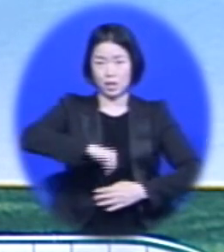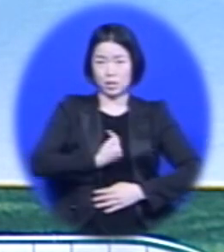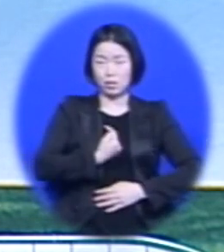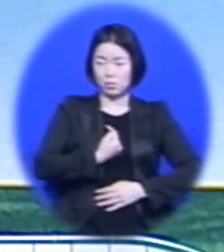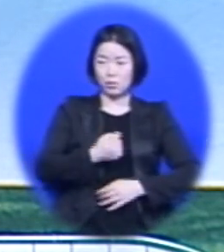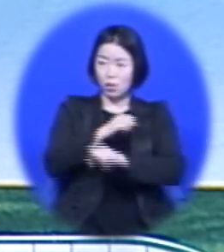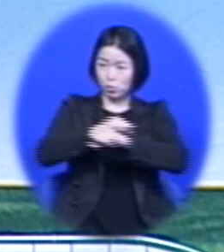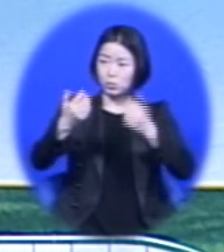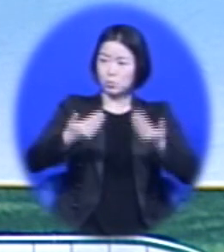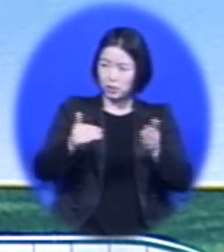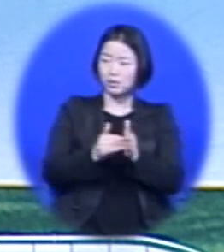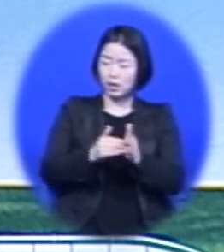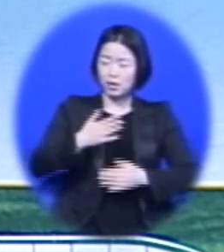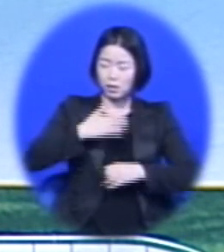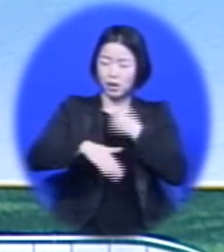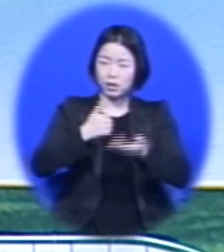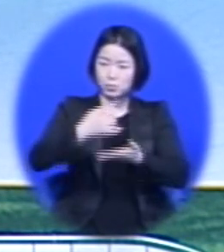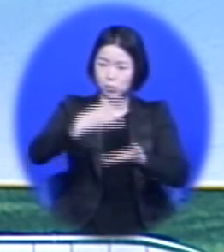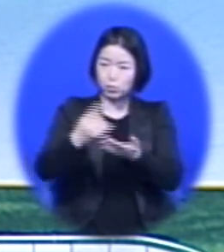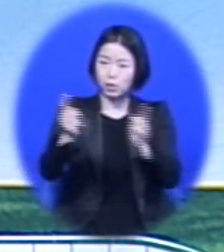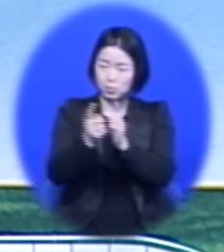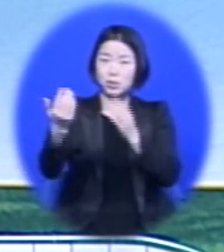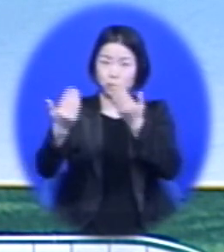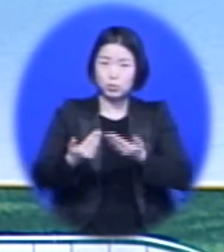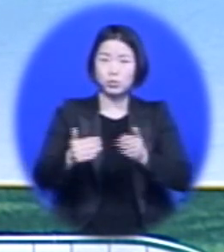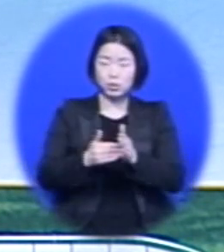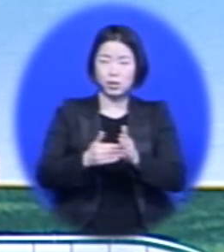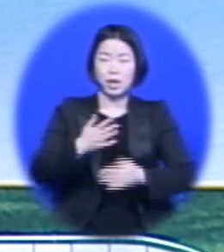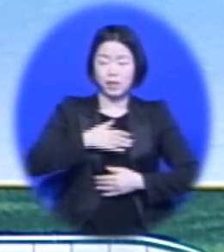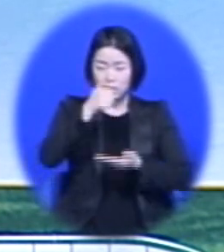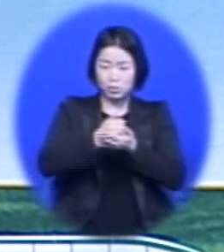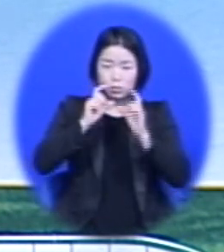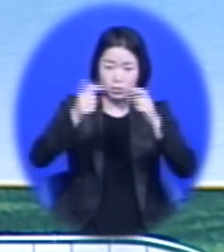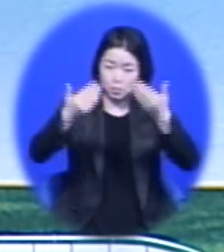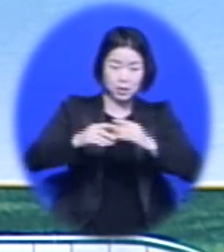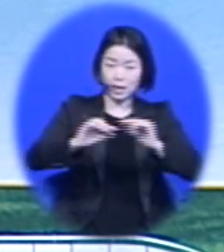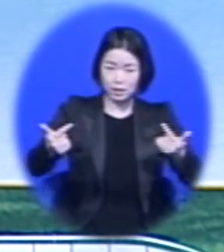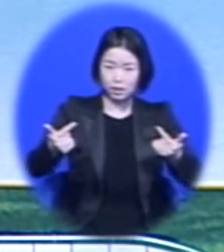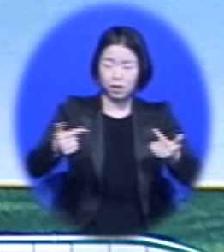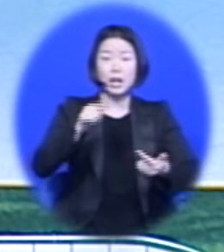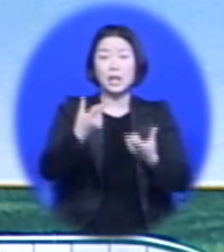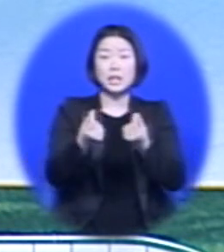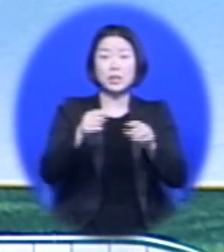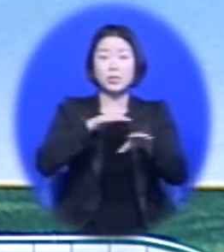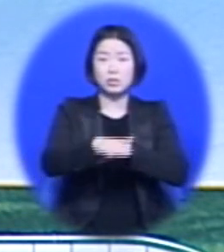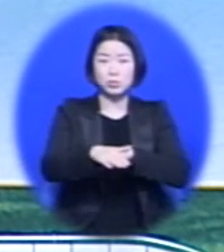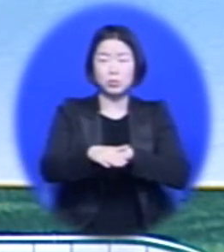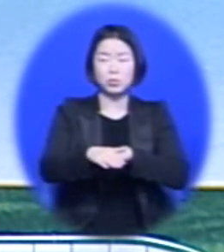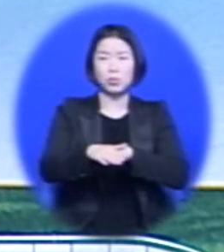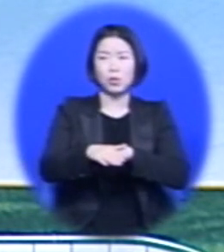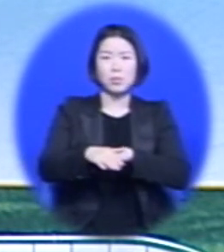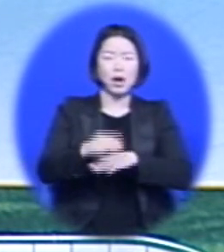용서받았다. 나는 하나님이 의롭게 하셨다. 나는 이제 정죄받지 않는다. 이런 식으로 정말